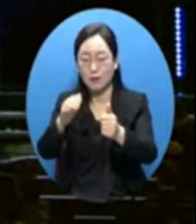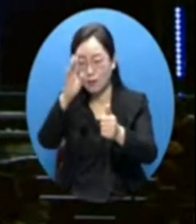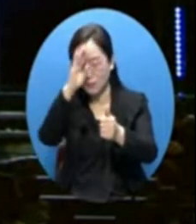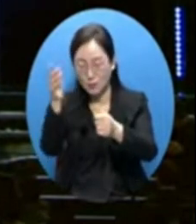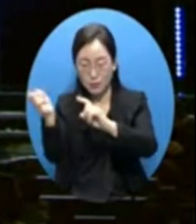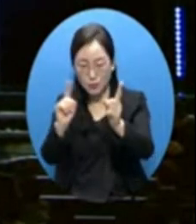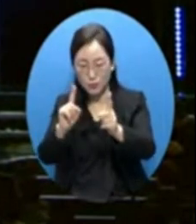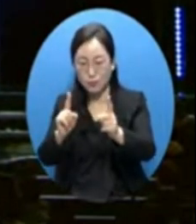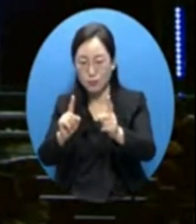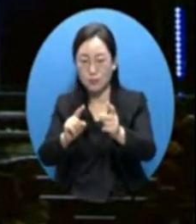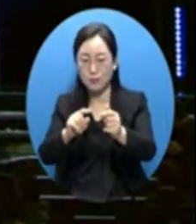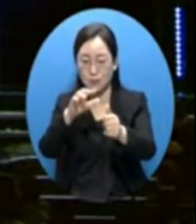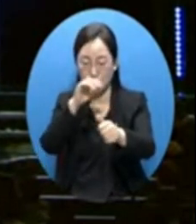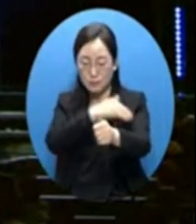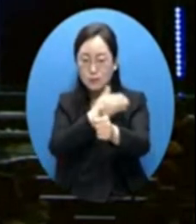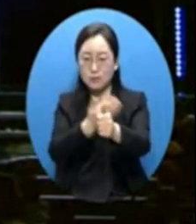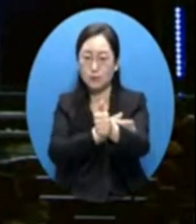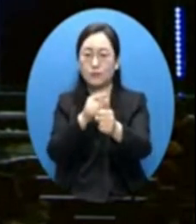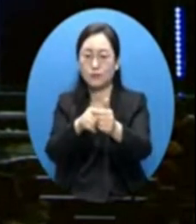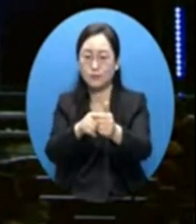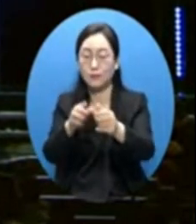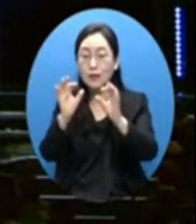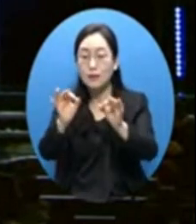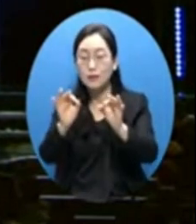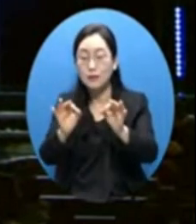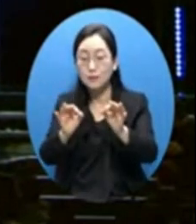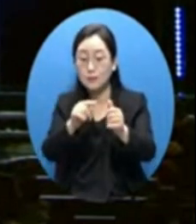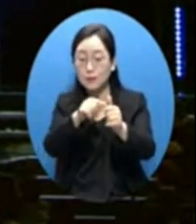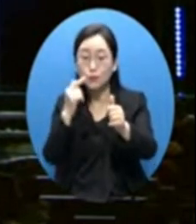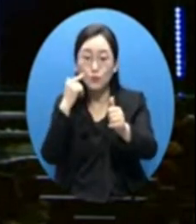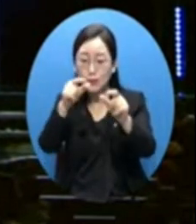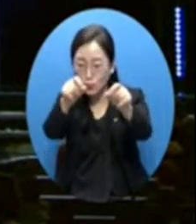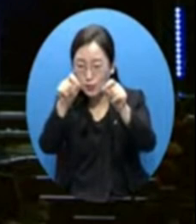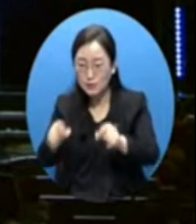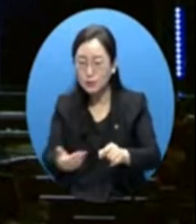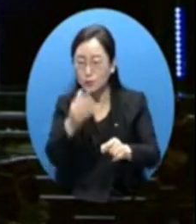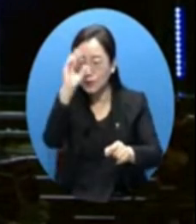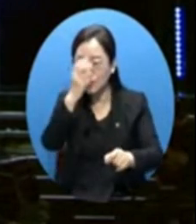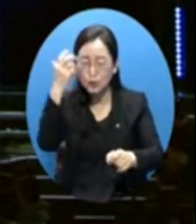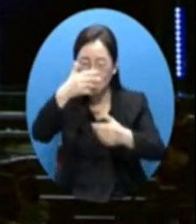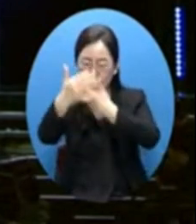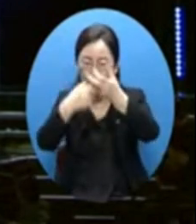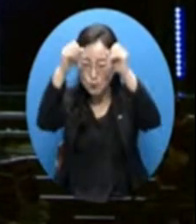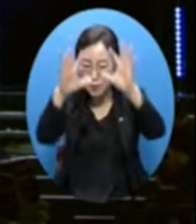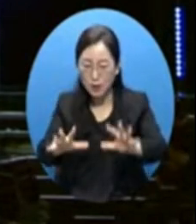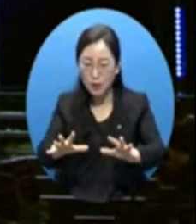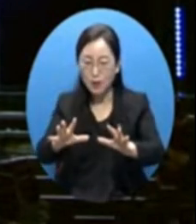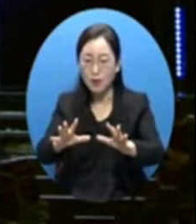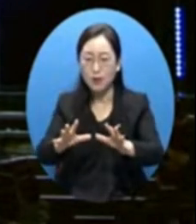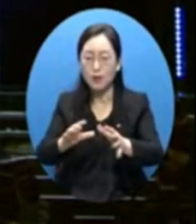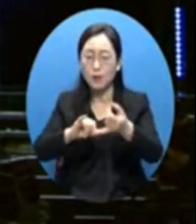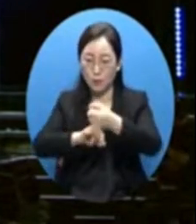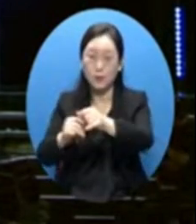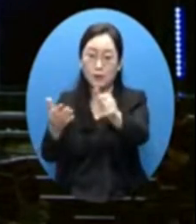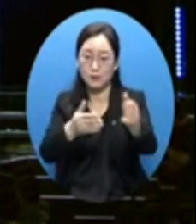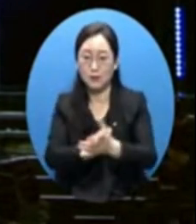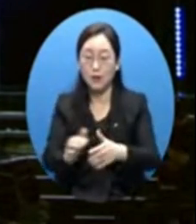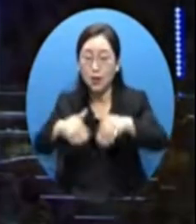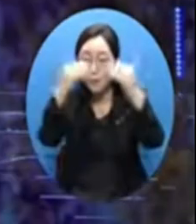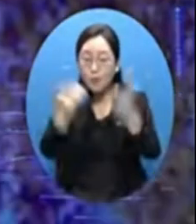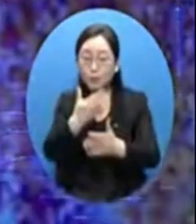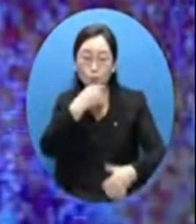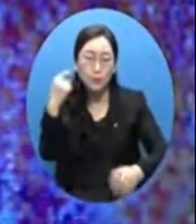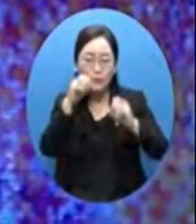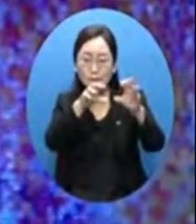종이었습니다. 김익도 목사와 같이 여러분 모두가 성령의 불을 받아서 위대한 하나님의 사도로 쓰임받게 되기를 바랍니다. 여러분 모두가 복음의